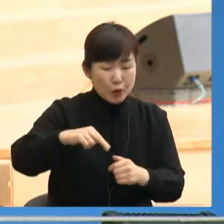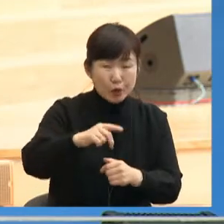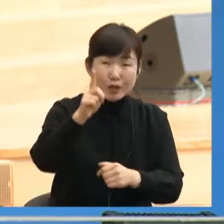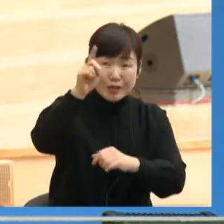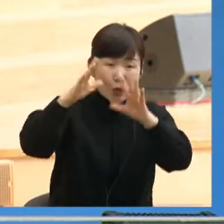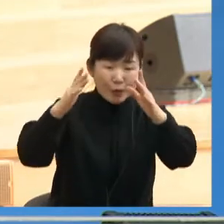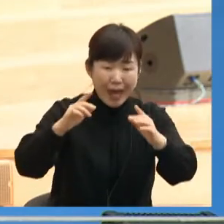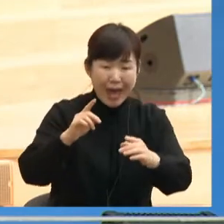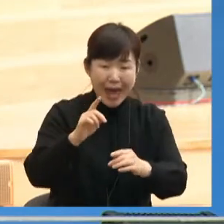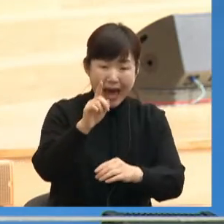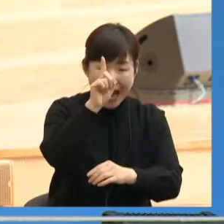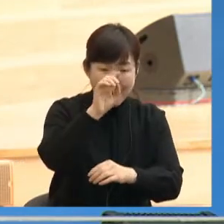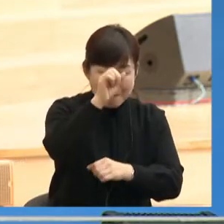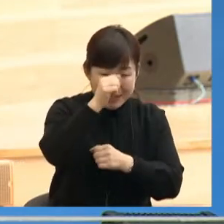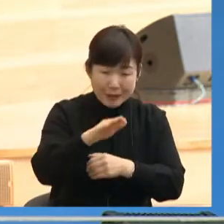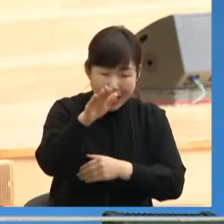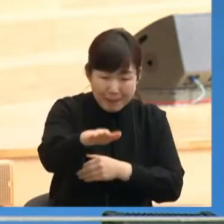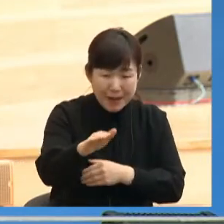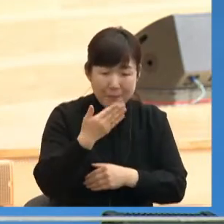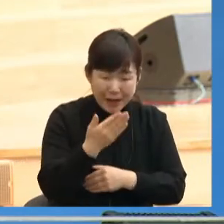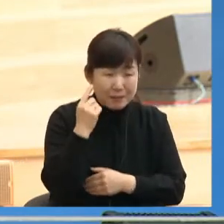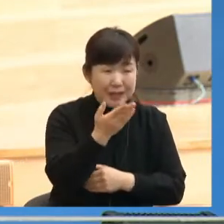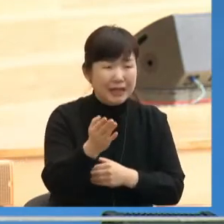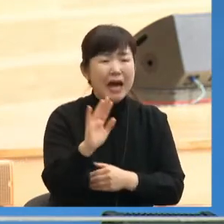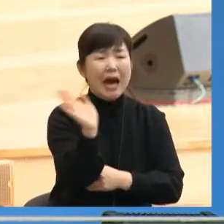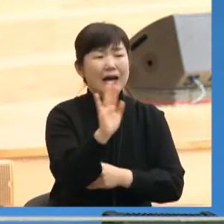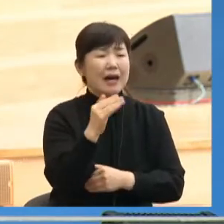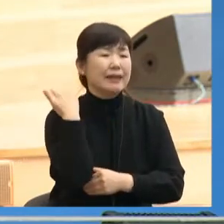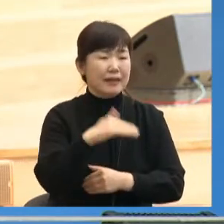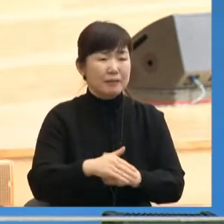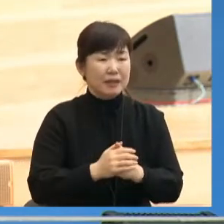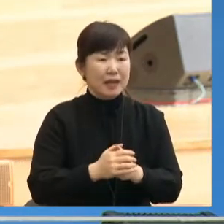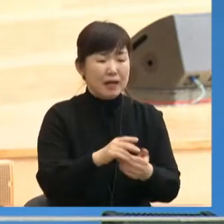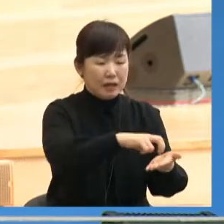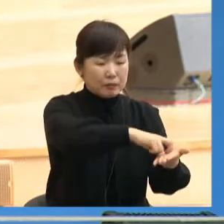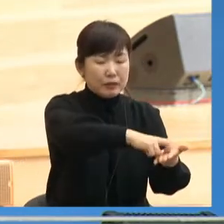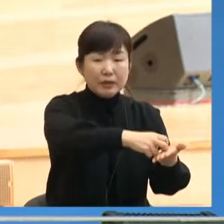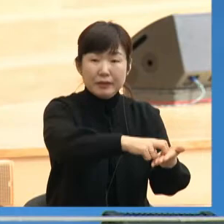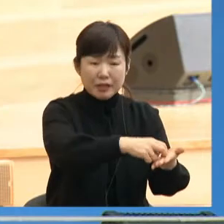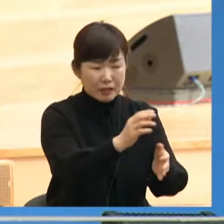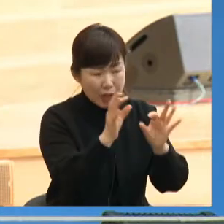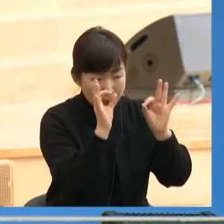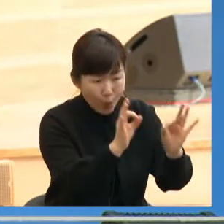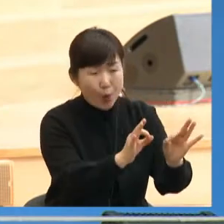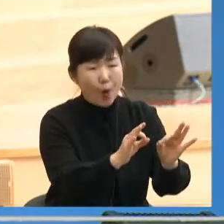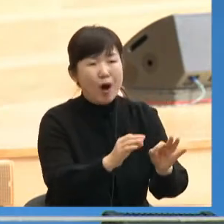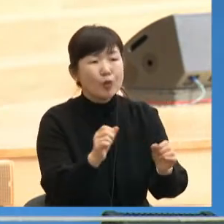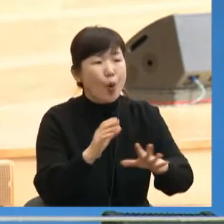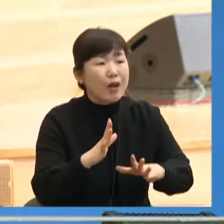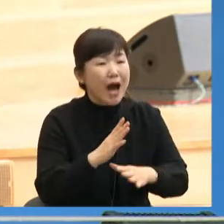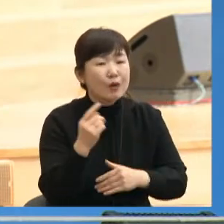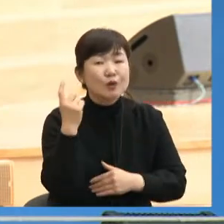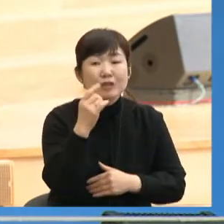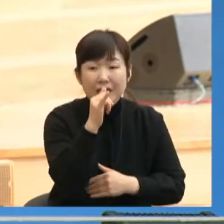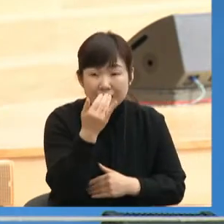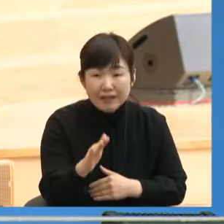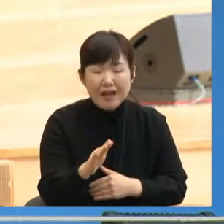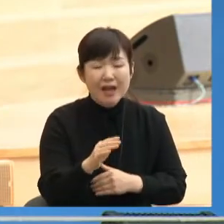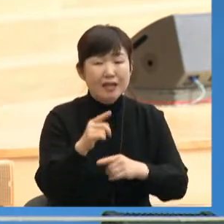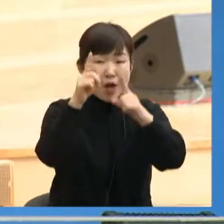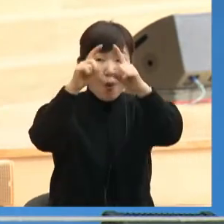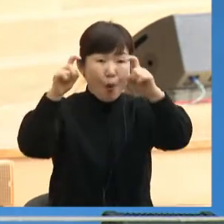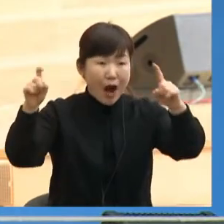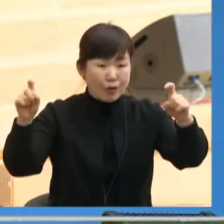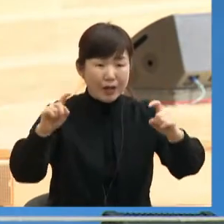한 발짝이라도 여러분 갈 수 있습니까? 못 갑니다. 그런데 무비보셋을 통해 놀라운 소식을 발견하는데 그것이 무엇이냐? 왕궁에